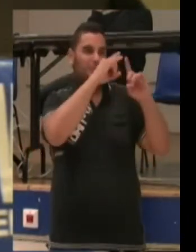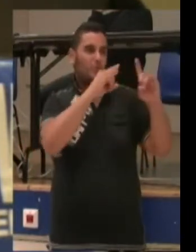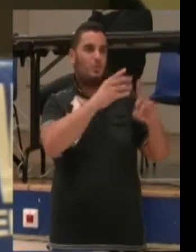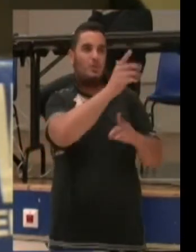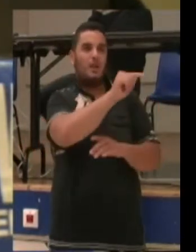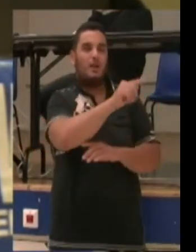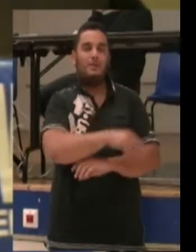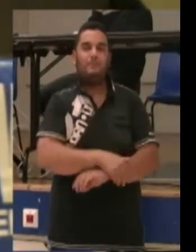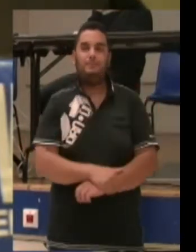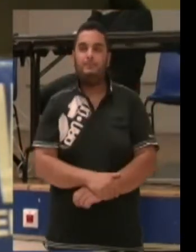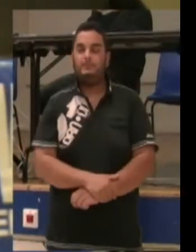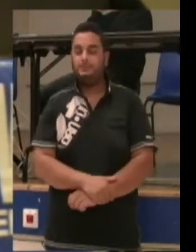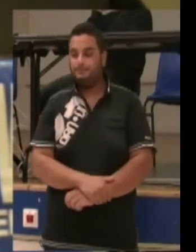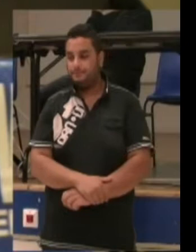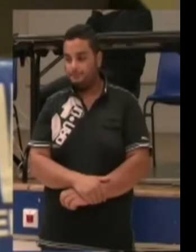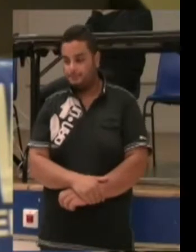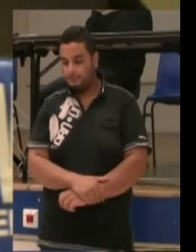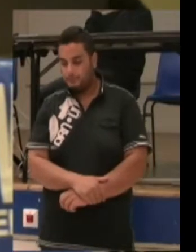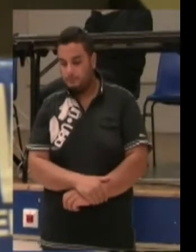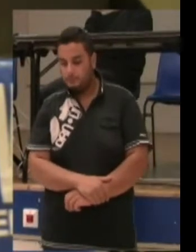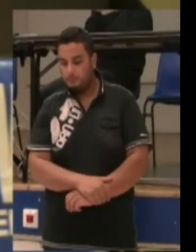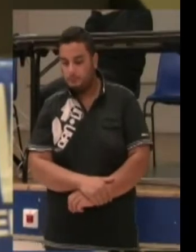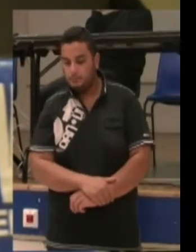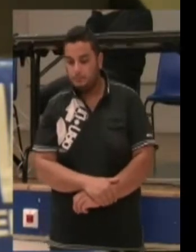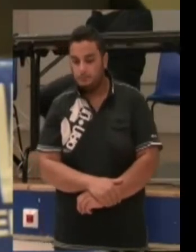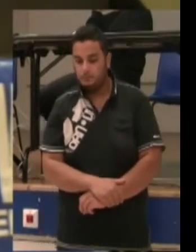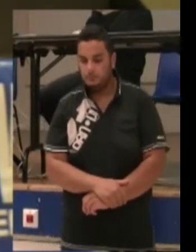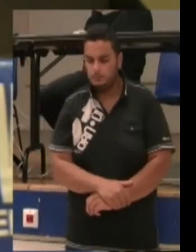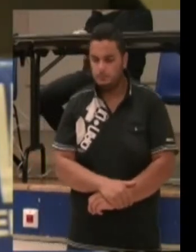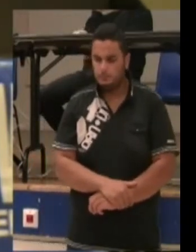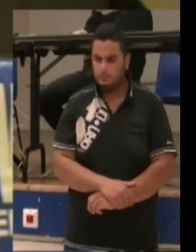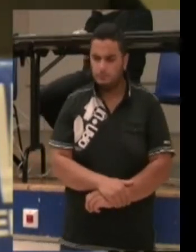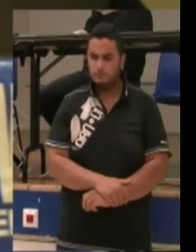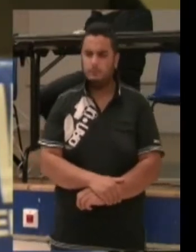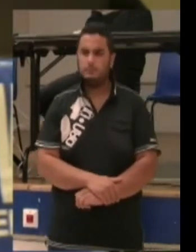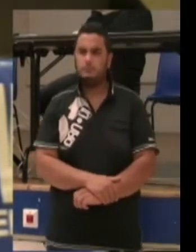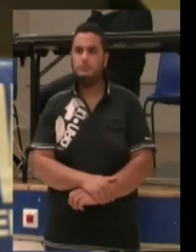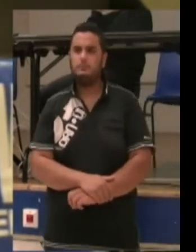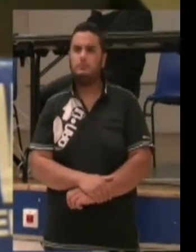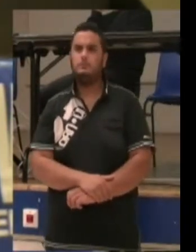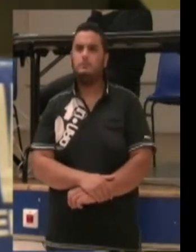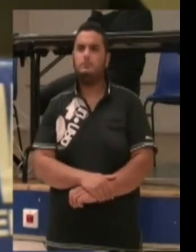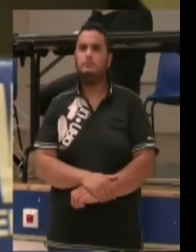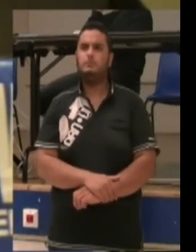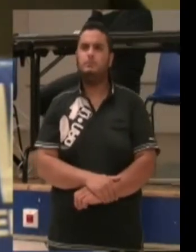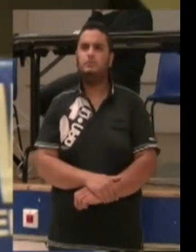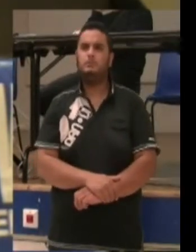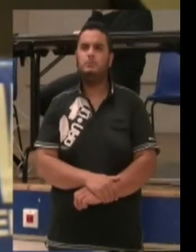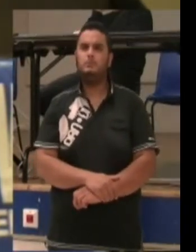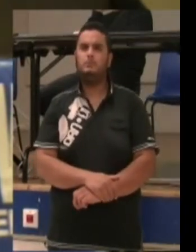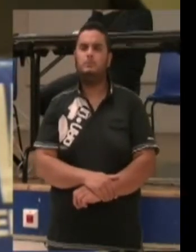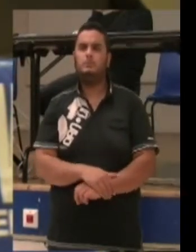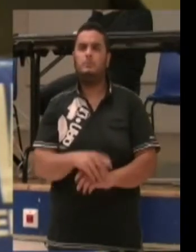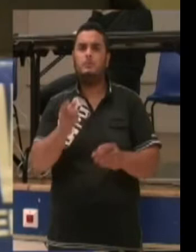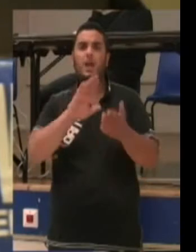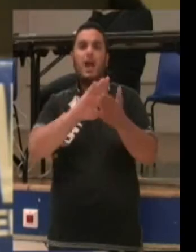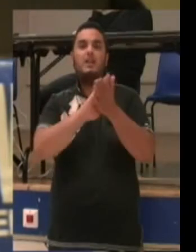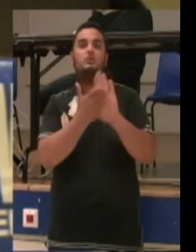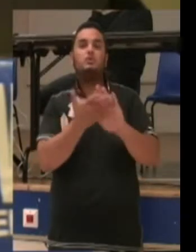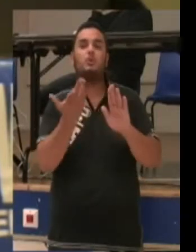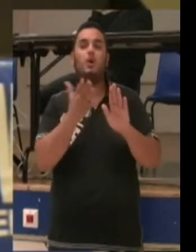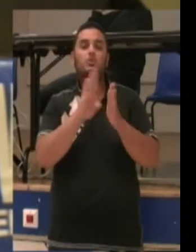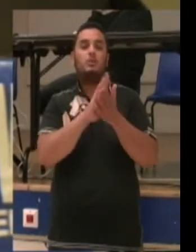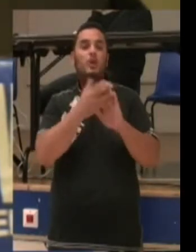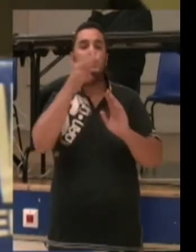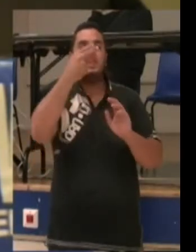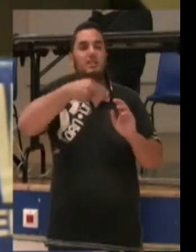section juridique. Alors, comment s'y prendre à l'UFCM ? Eh bien, déjà, on est une association nationale. On a plusieurs